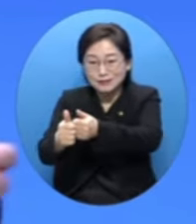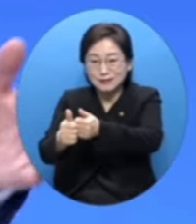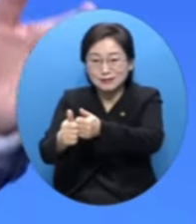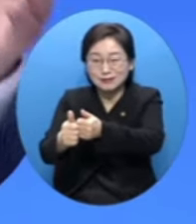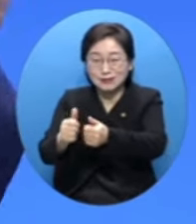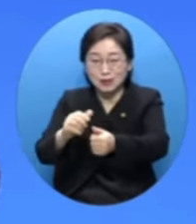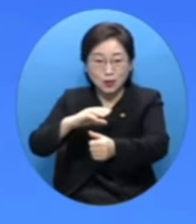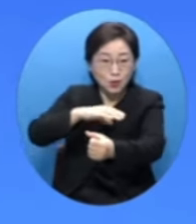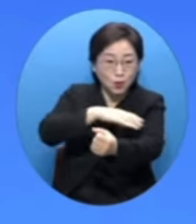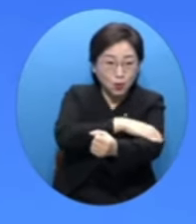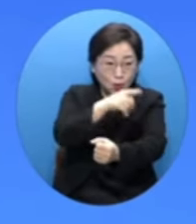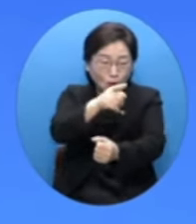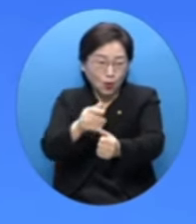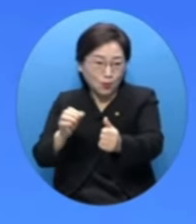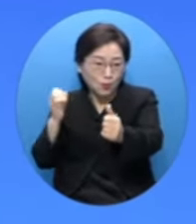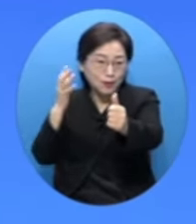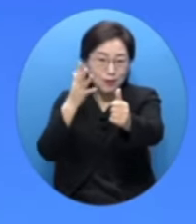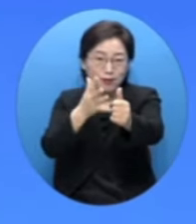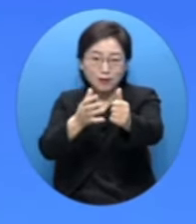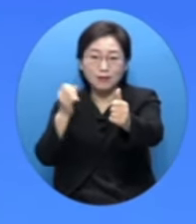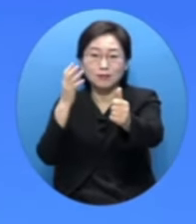권력자 옆에 줄을 세우려고 하고,